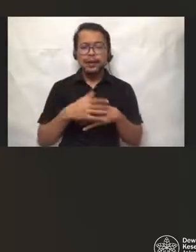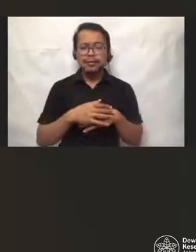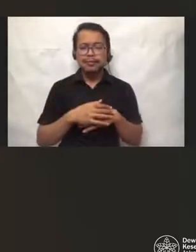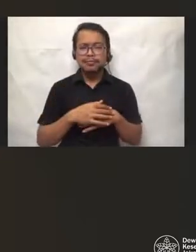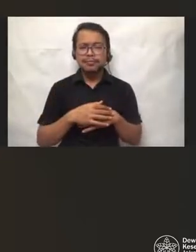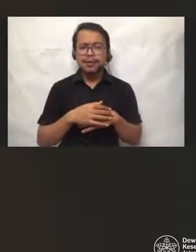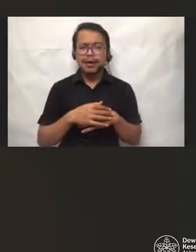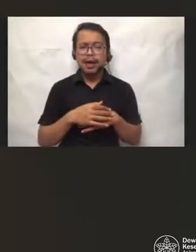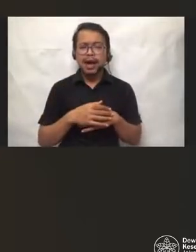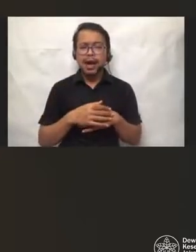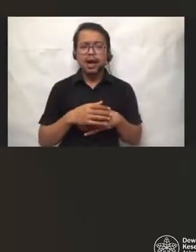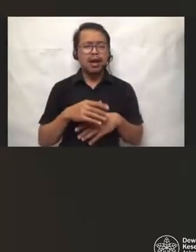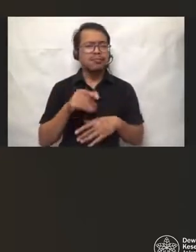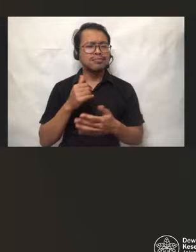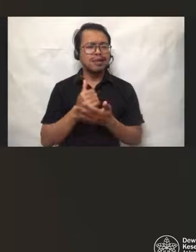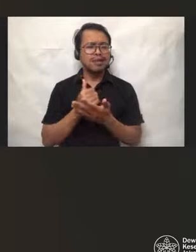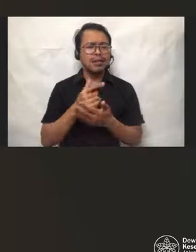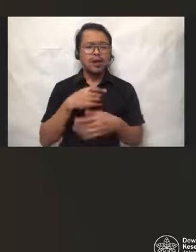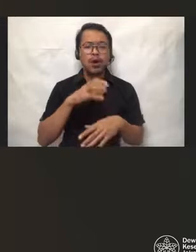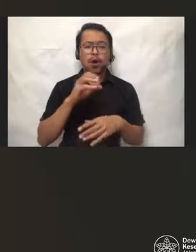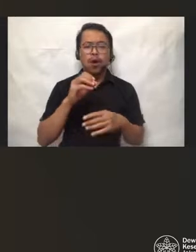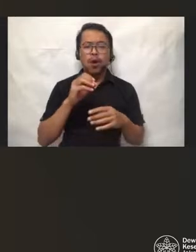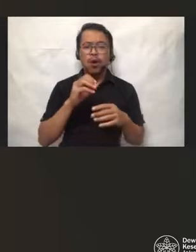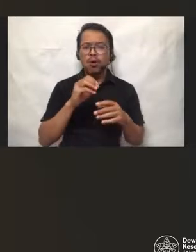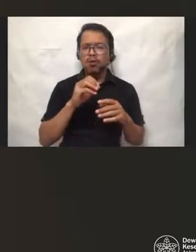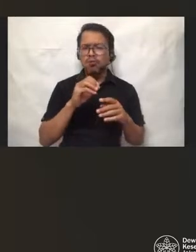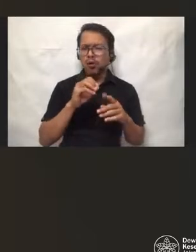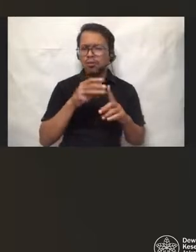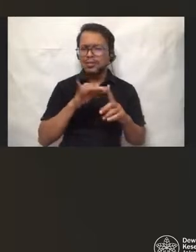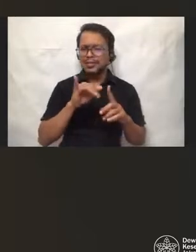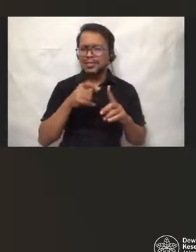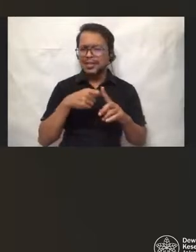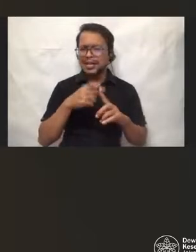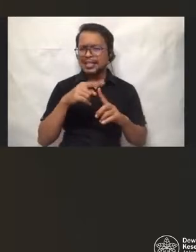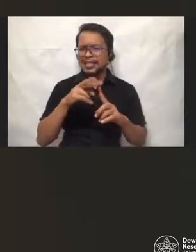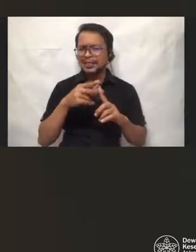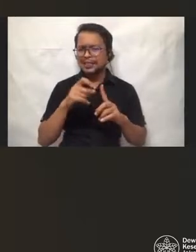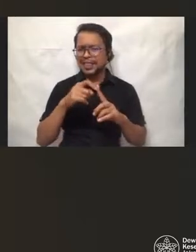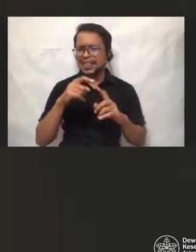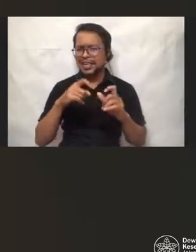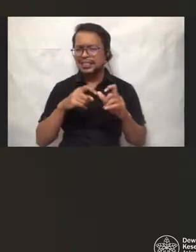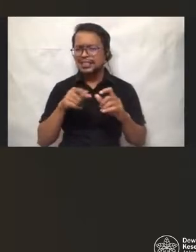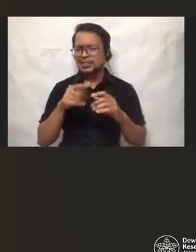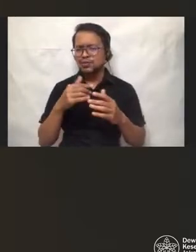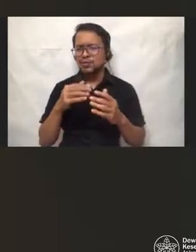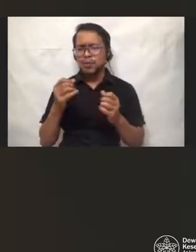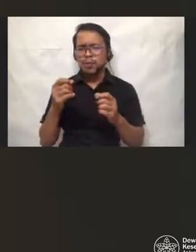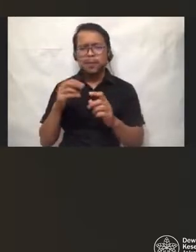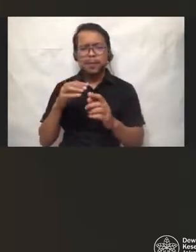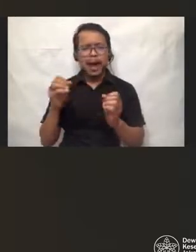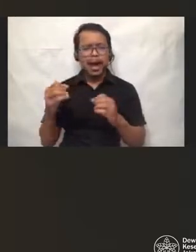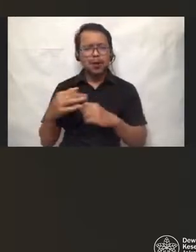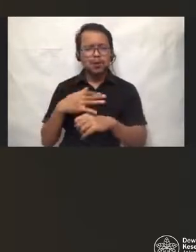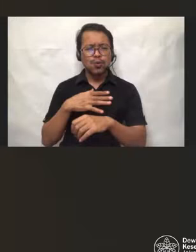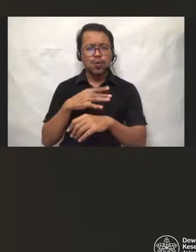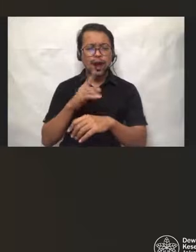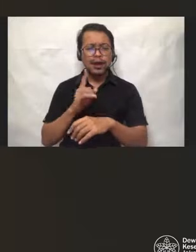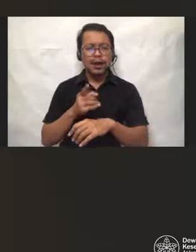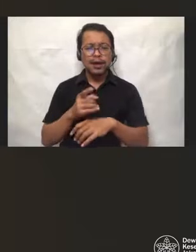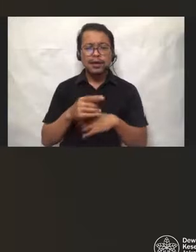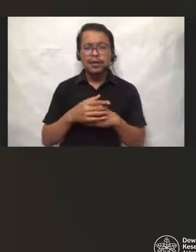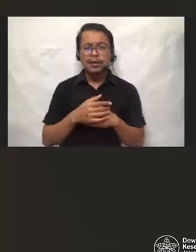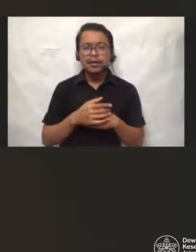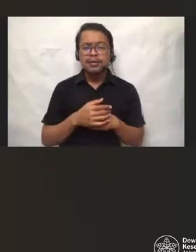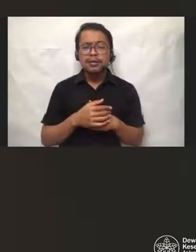bahwa objektivitas amat bergantung pada waktu dan lokasi sang pengamat dan objek yang diamatinya.